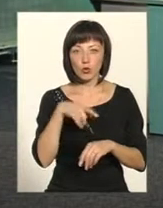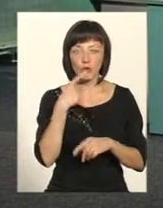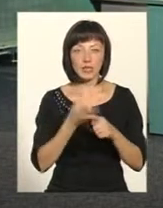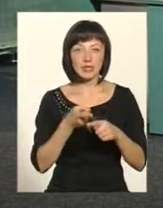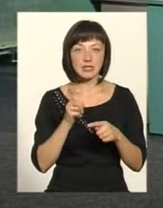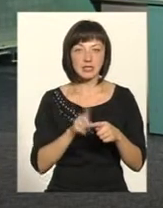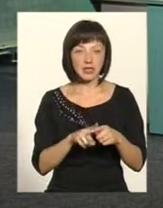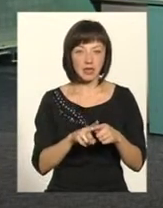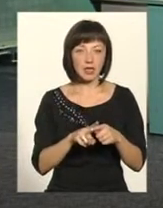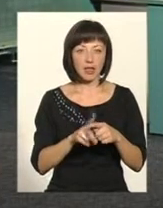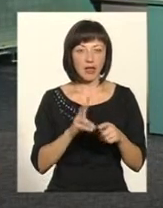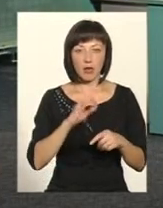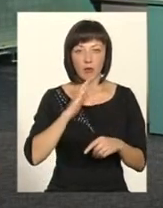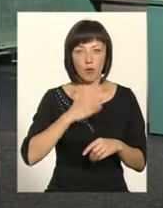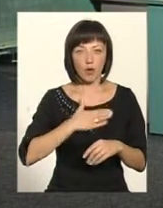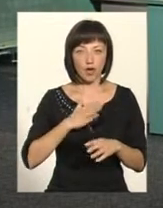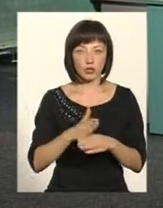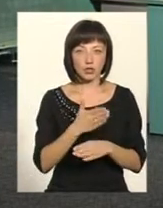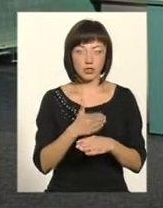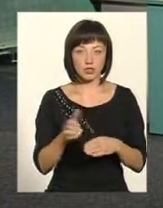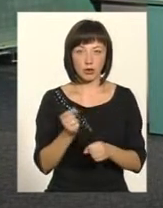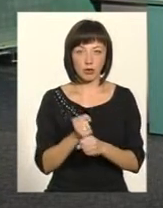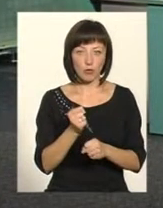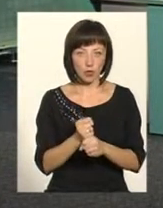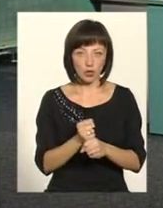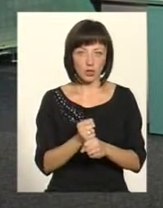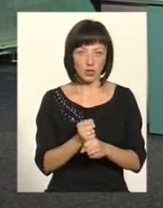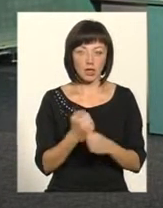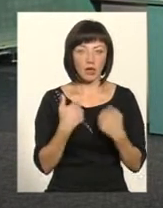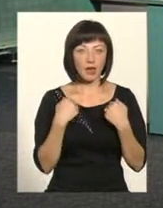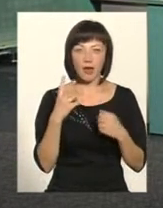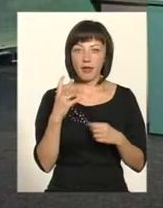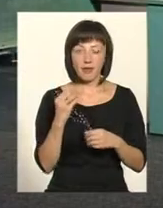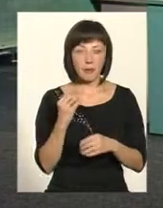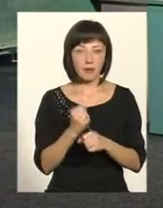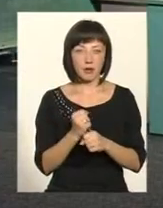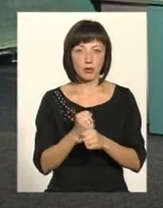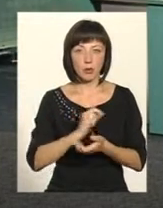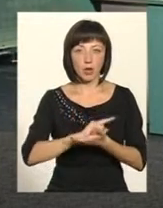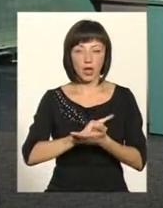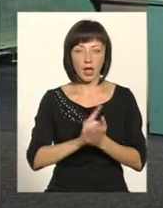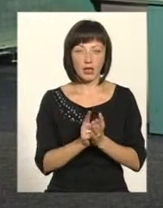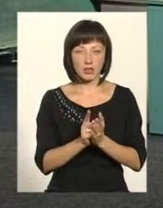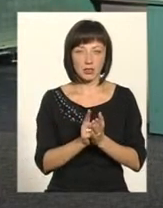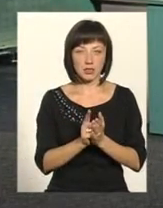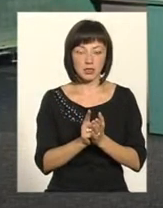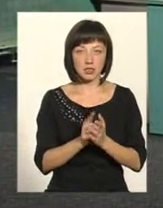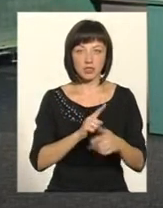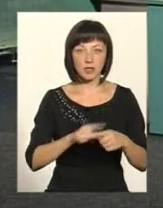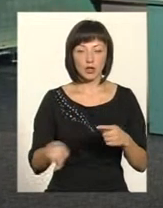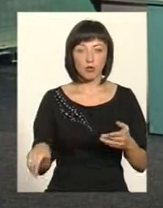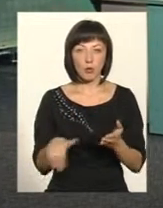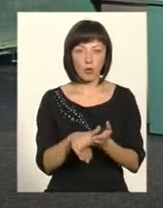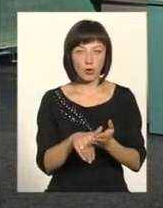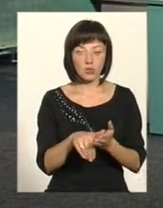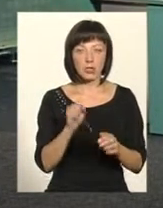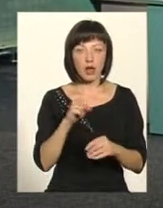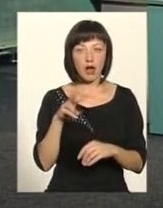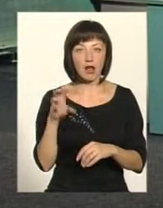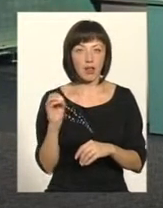як би сказати, не моя частина роботи, я не працюю в екстреній швидкій допомозі.